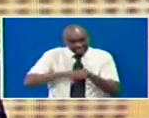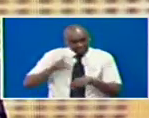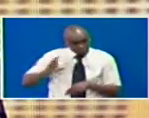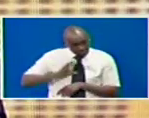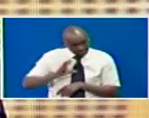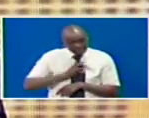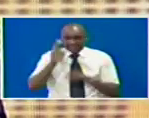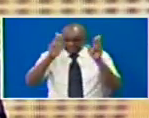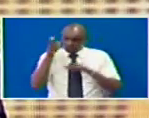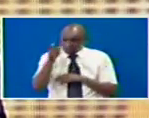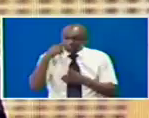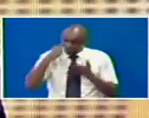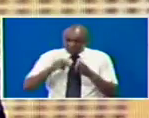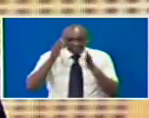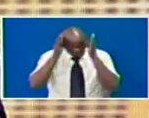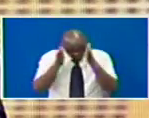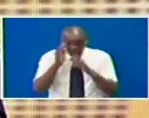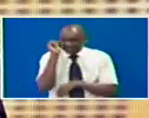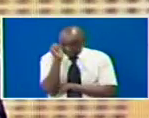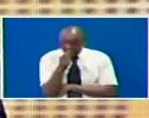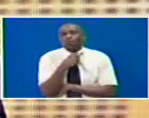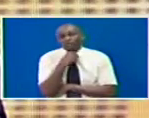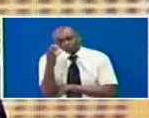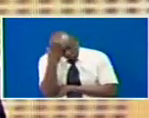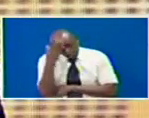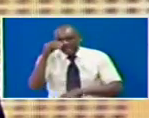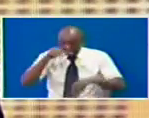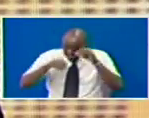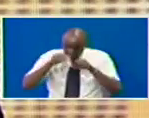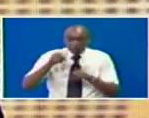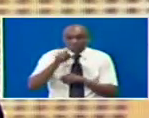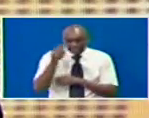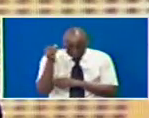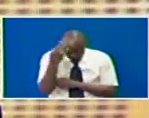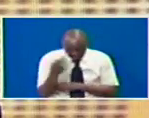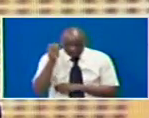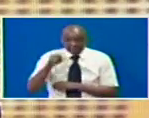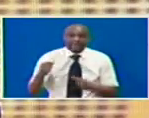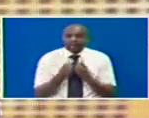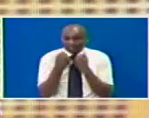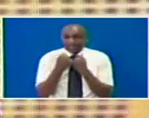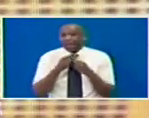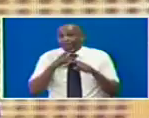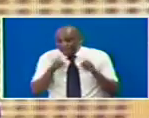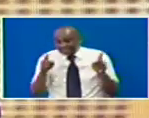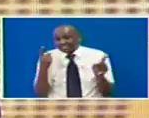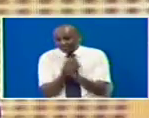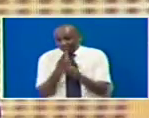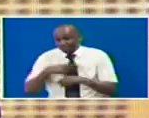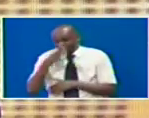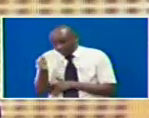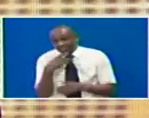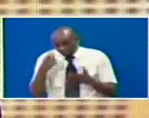duniani ikodelea macho Kenya na kutaka uchaguzi ufanyike mwezi huu wa Machi. Hata hivyo, baadhi ya wajumbe wamesema kwamba